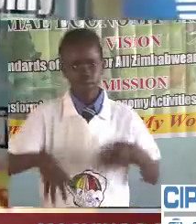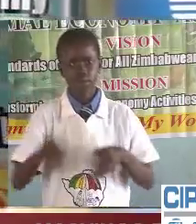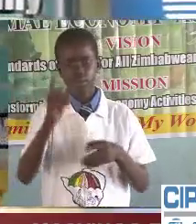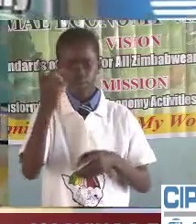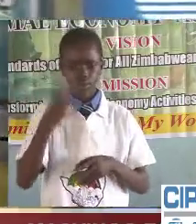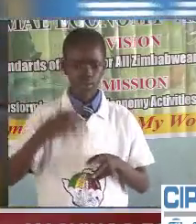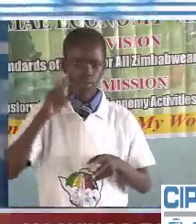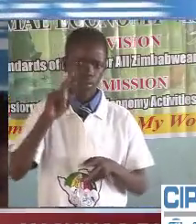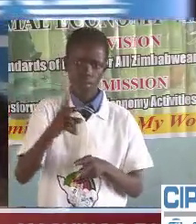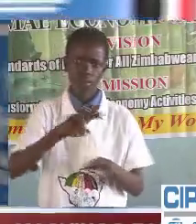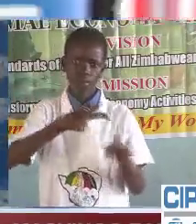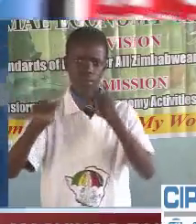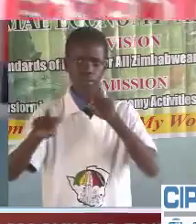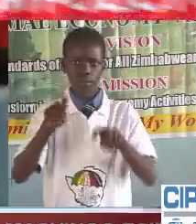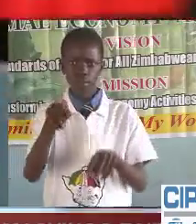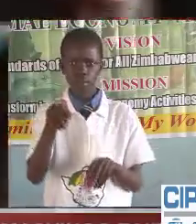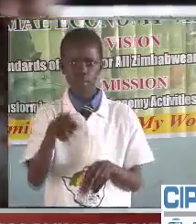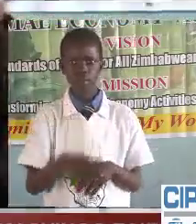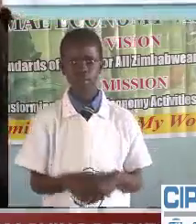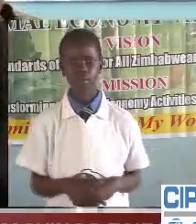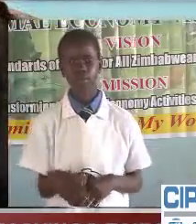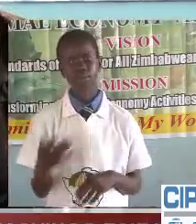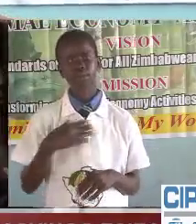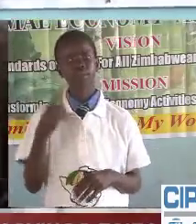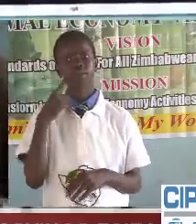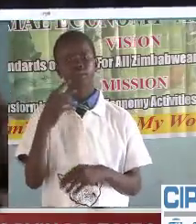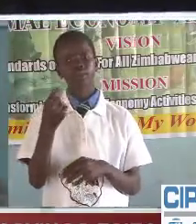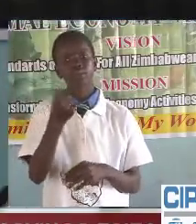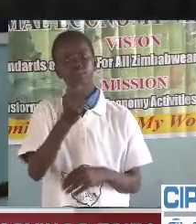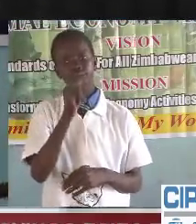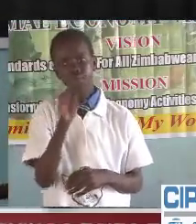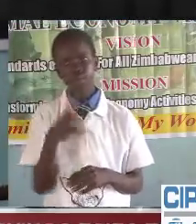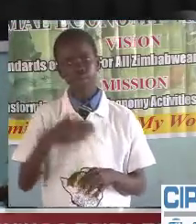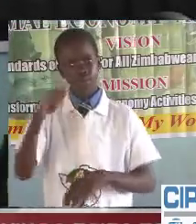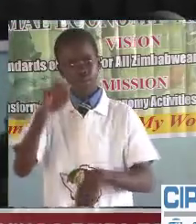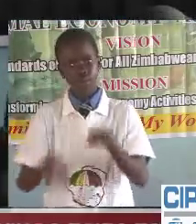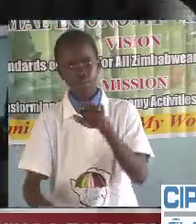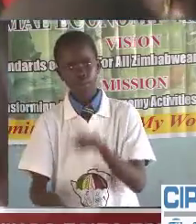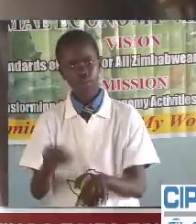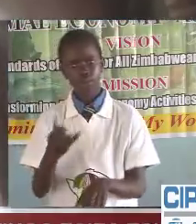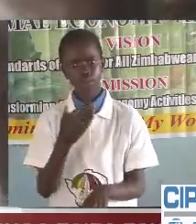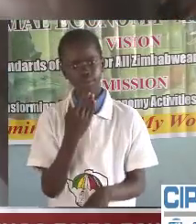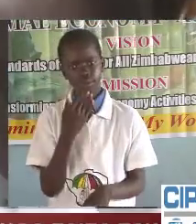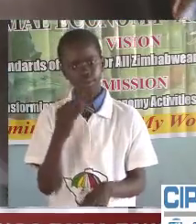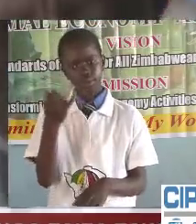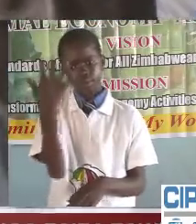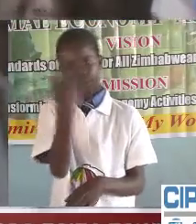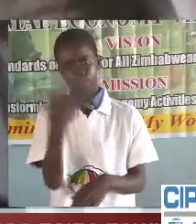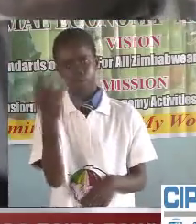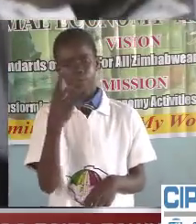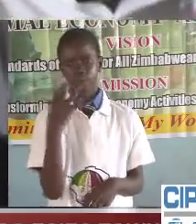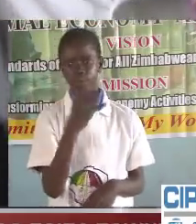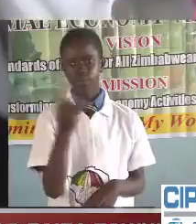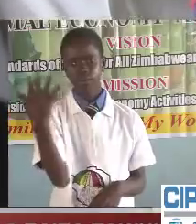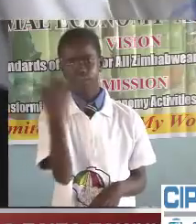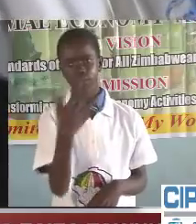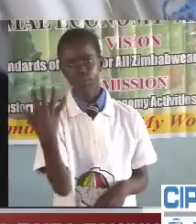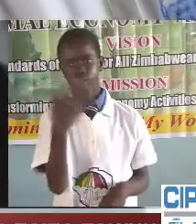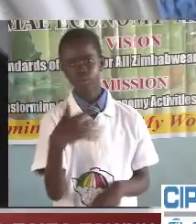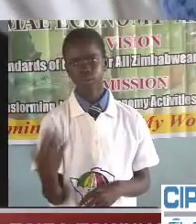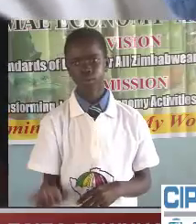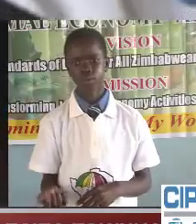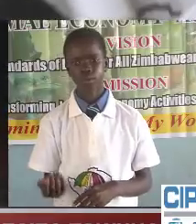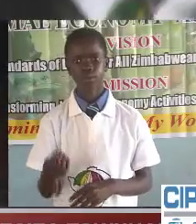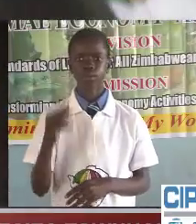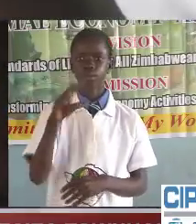tichazviongorora kuona kuti pamuri kuti road levy mari yacho iri kumbogadzira uye road idzodzo, pamuri kuti mari yemabhini ari